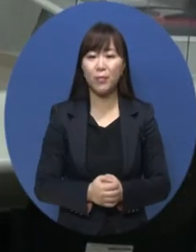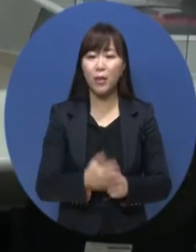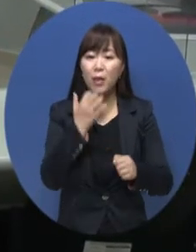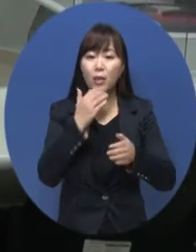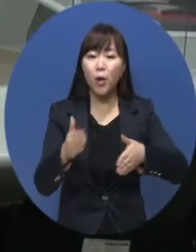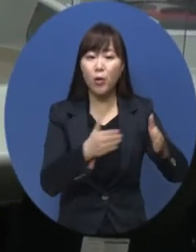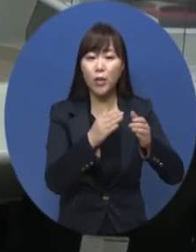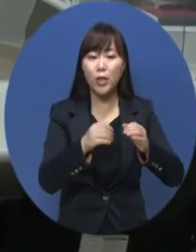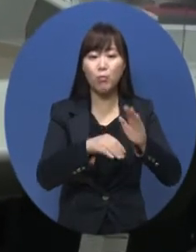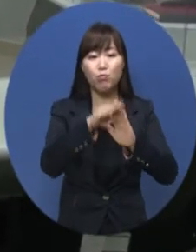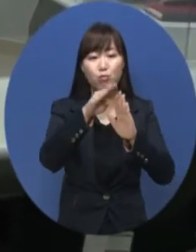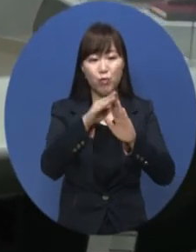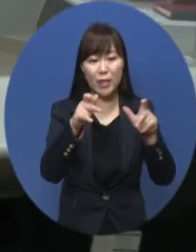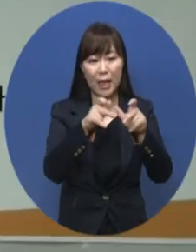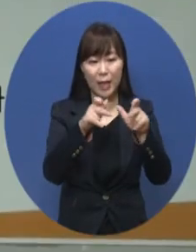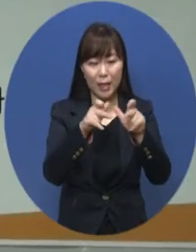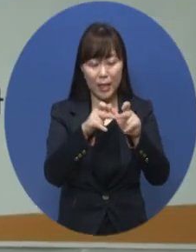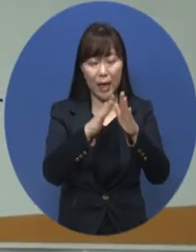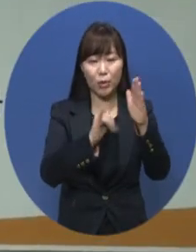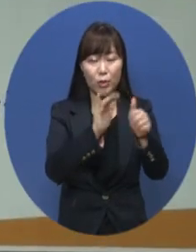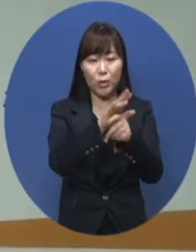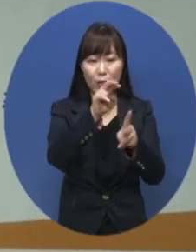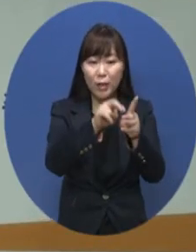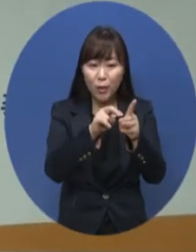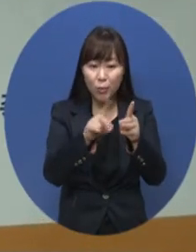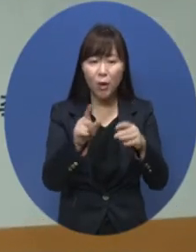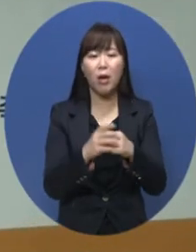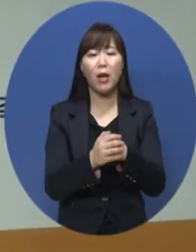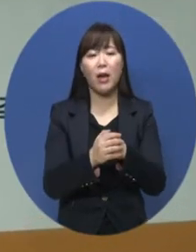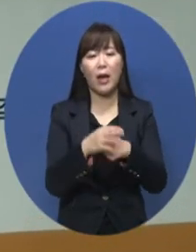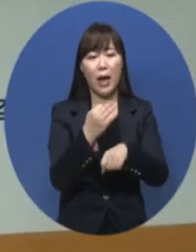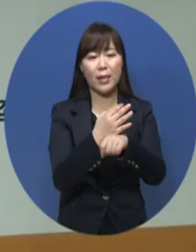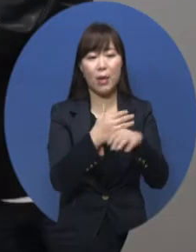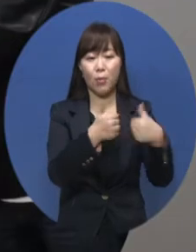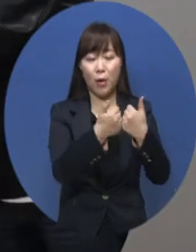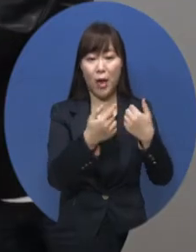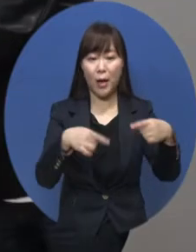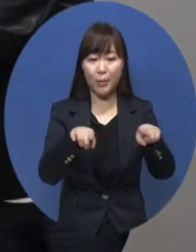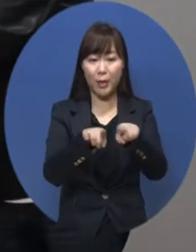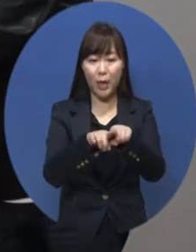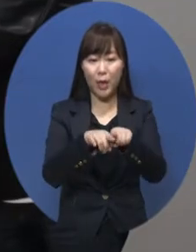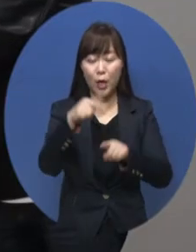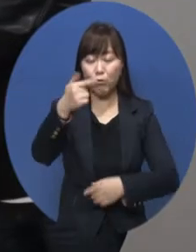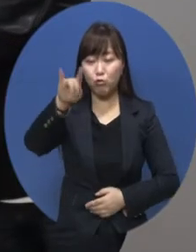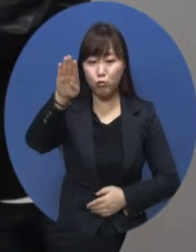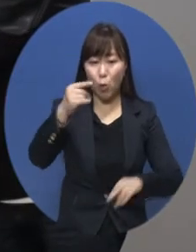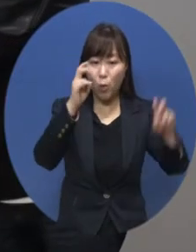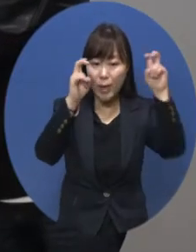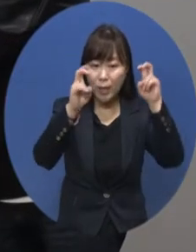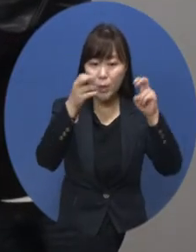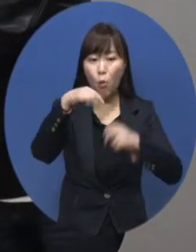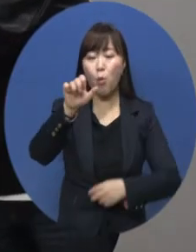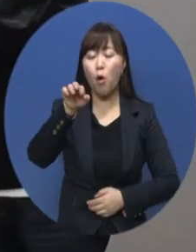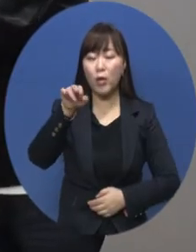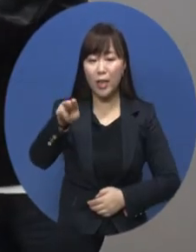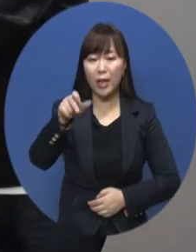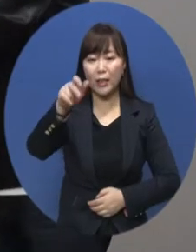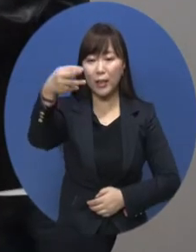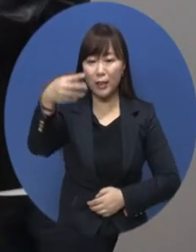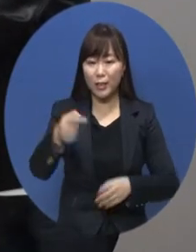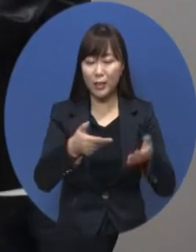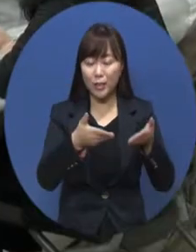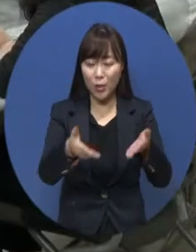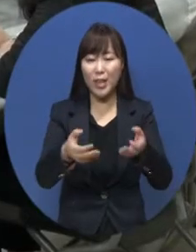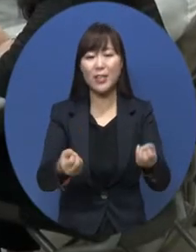북부 장애인 가족지원센터는 장애인 가족지원센터 간담회와 함께 주식회사 누보의 원예 키트 전달식이